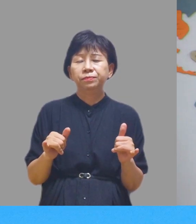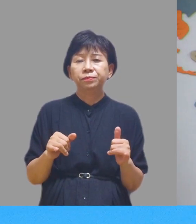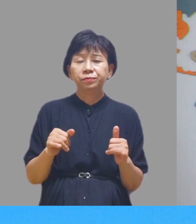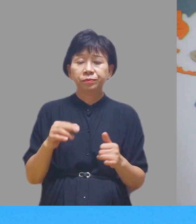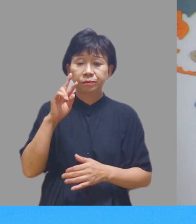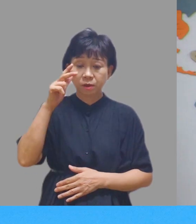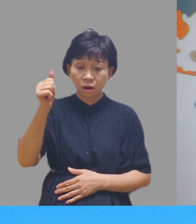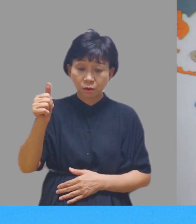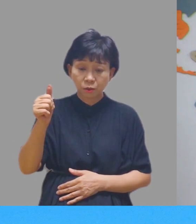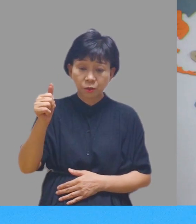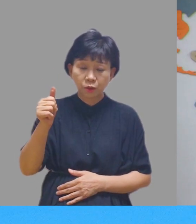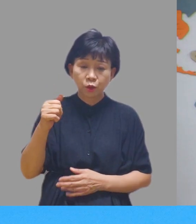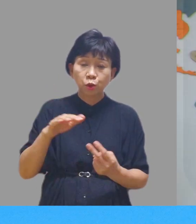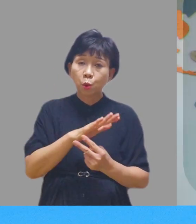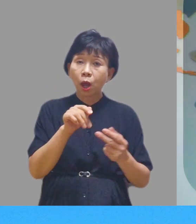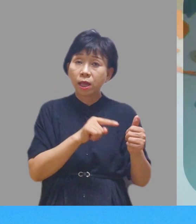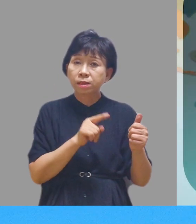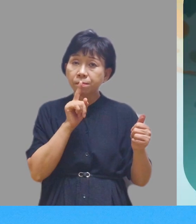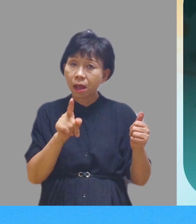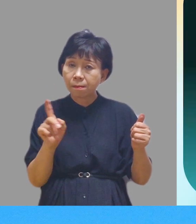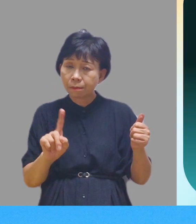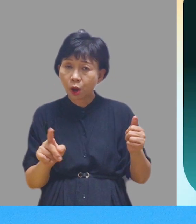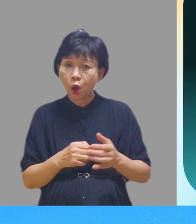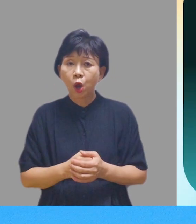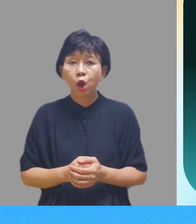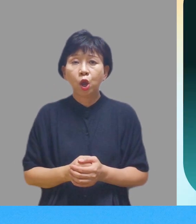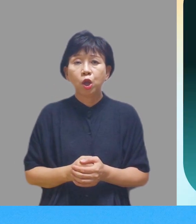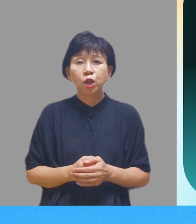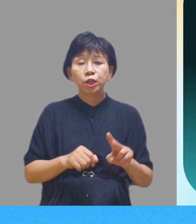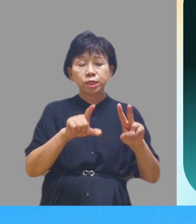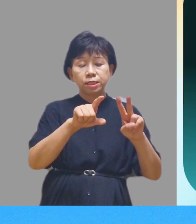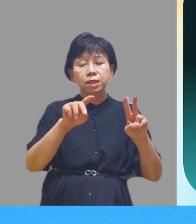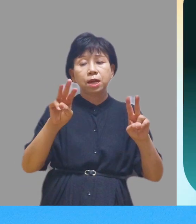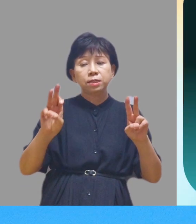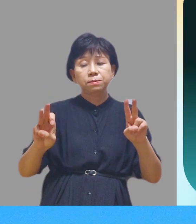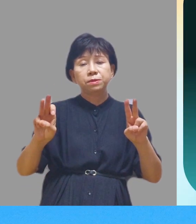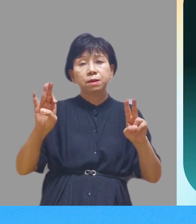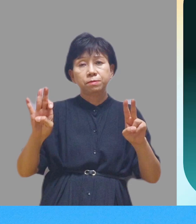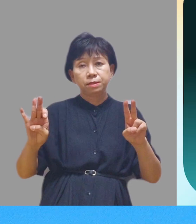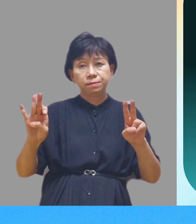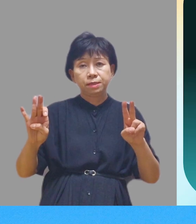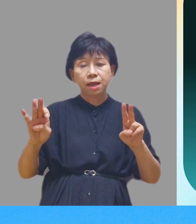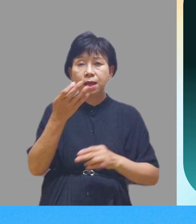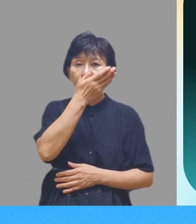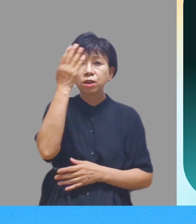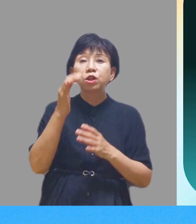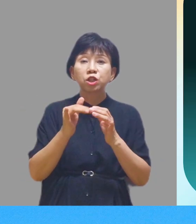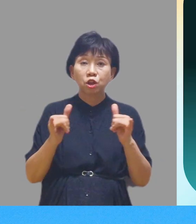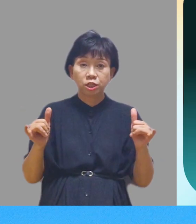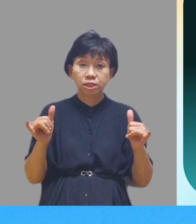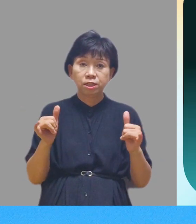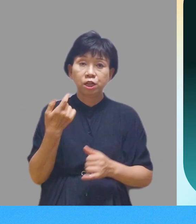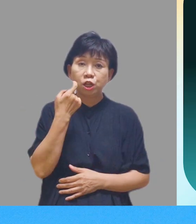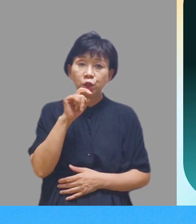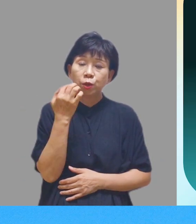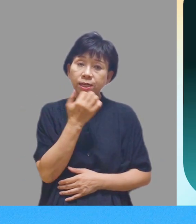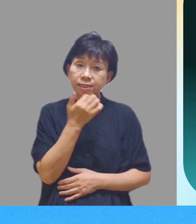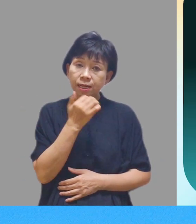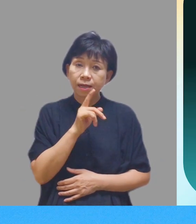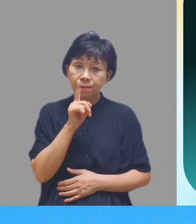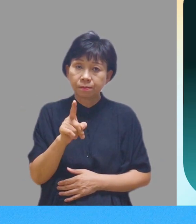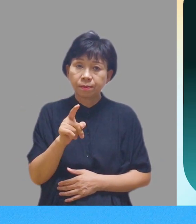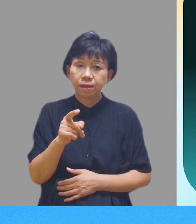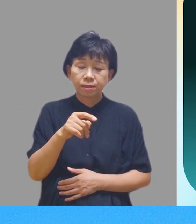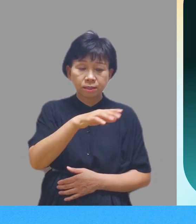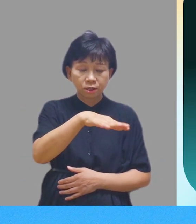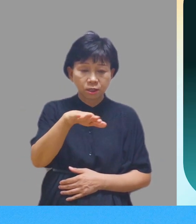요한은 청년에 대해 이렇게 말하네요. 13절, 14절에 보니까 청년에 대한 말씀만, 노란 부분만 제가 읽어볼게요.